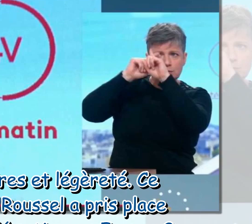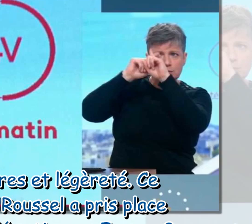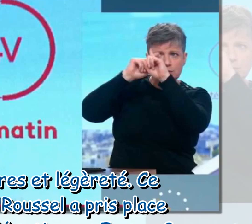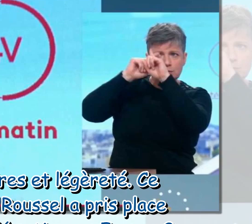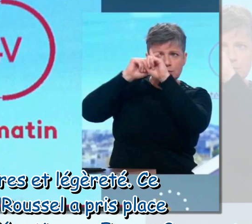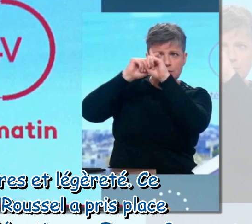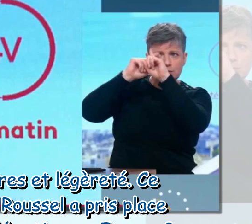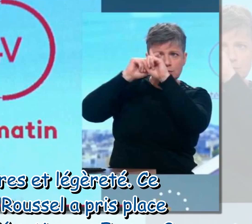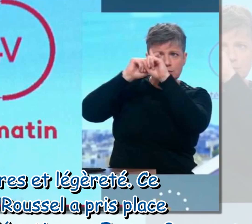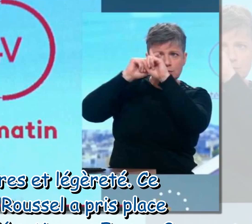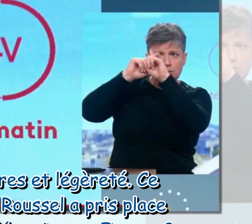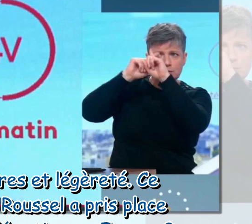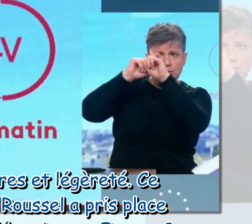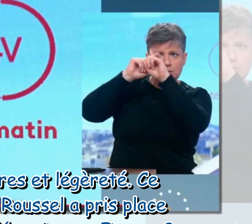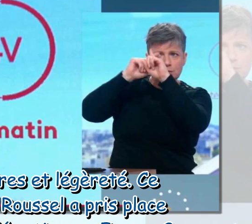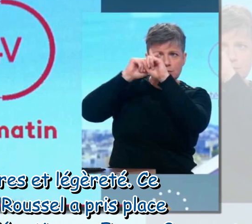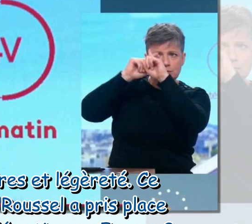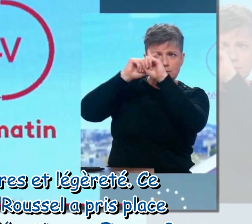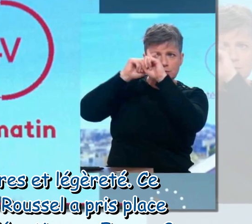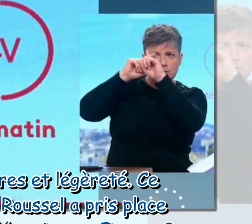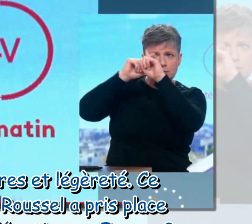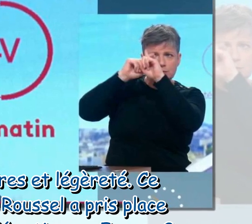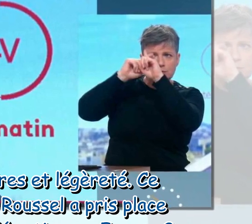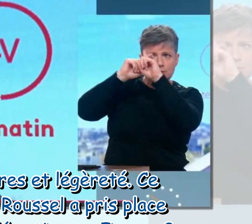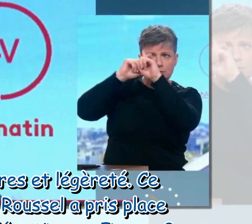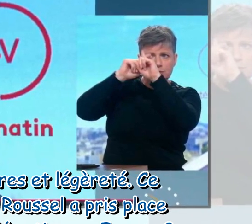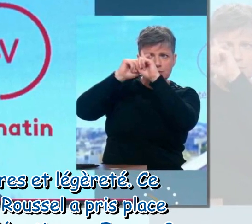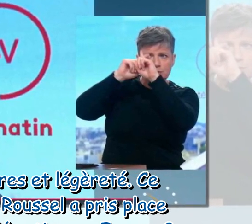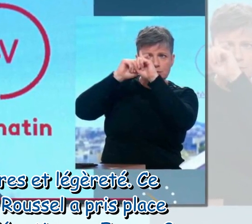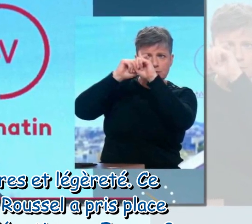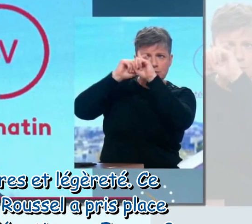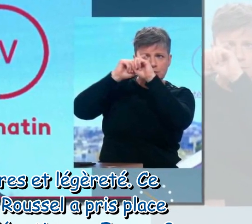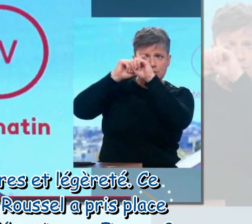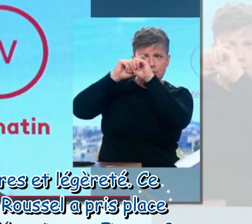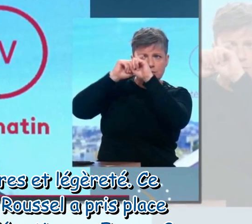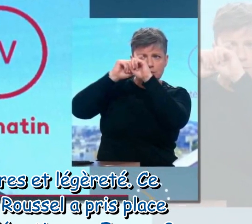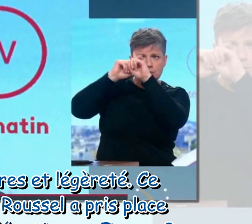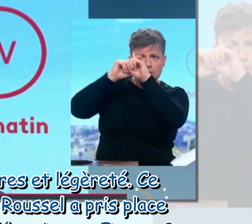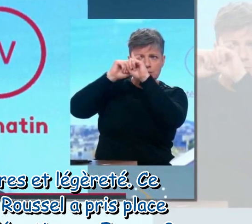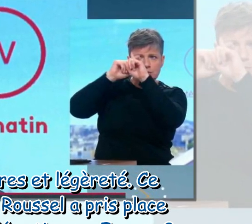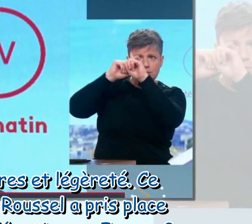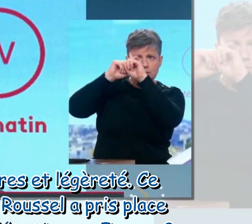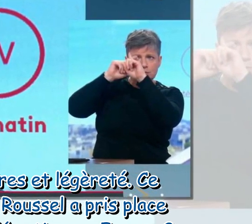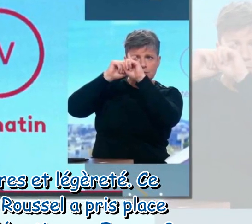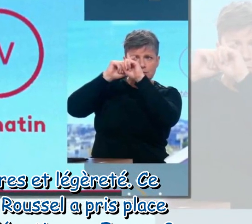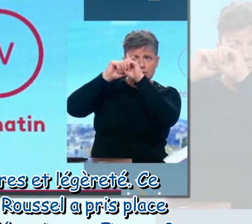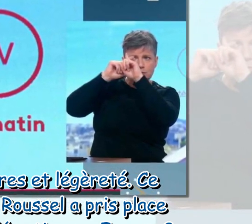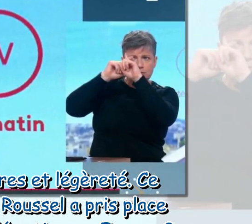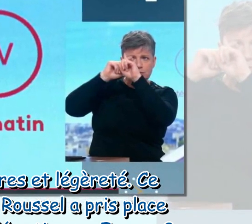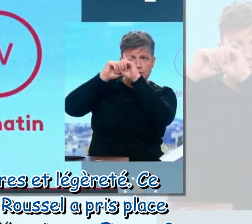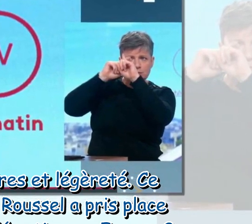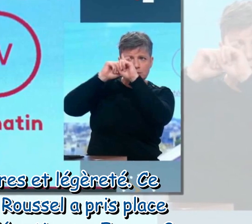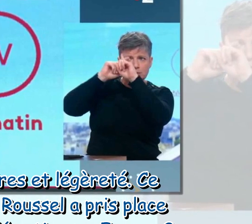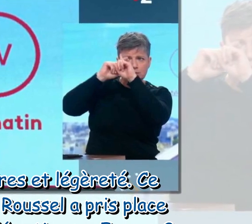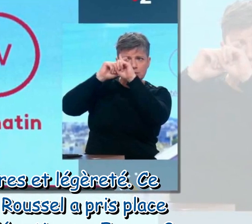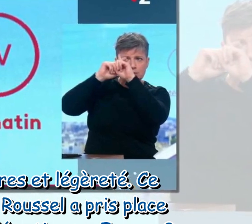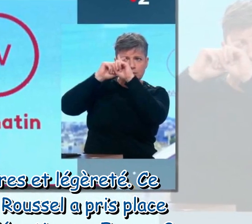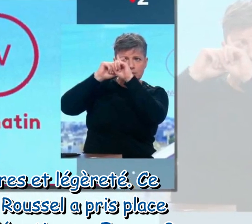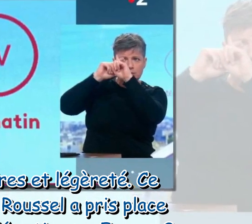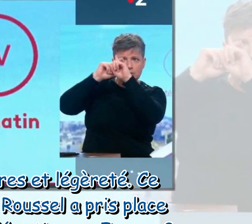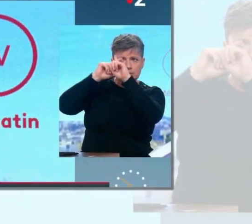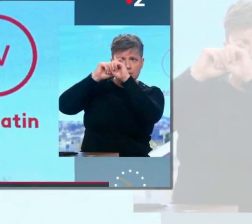une fin d'interview entre rire et légèreté. Ce mercredi 8 novembre, Fabien Roussel a pris place face à Thomas Soto, dans